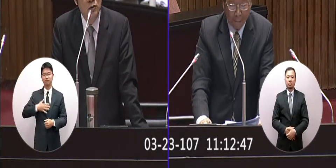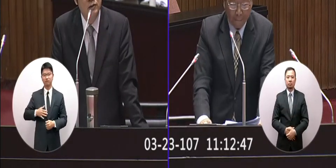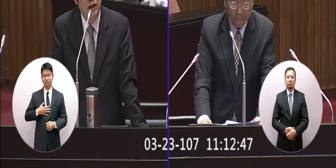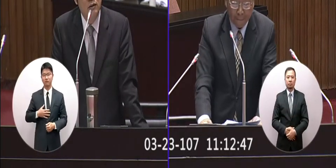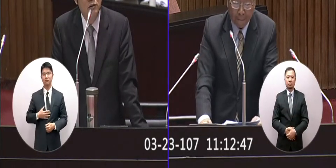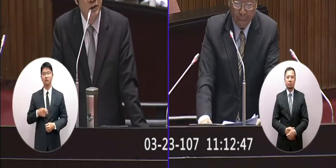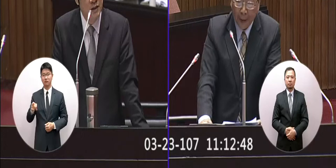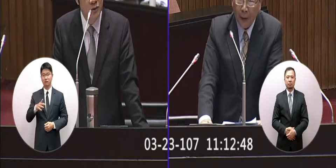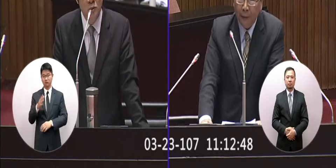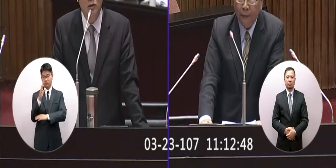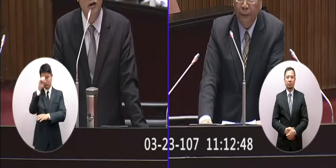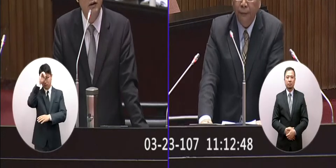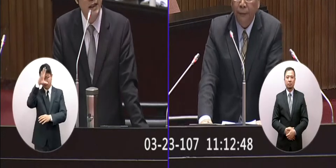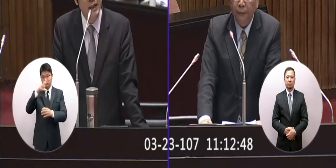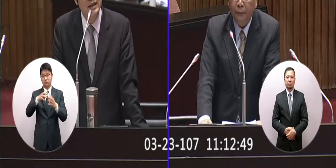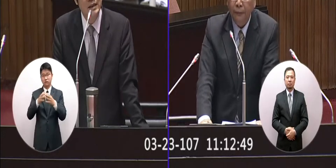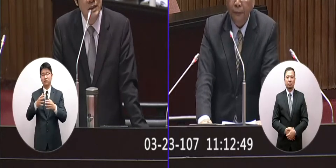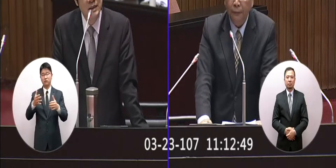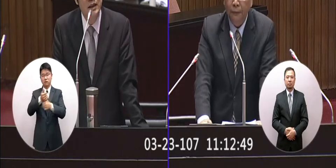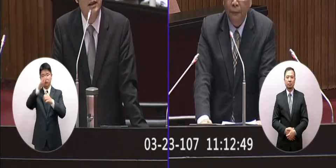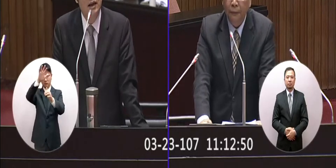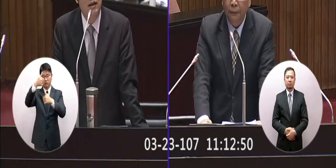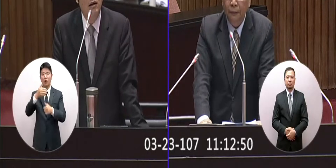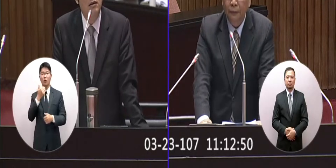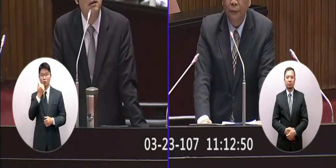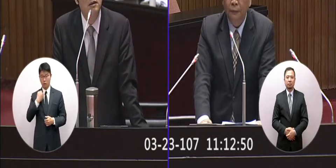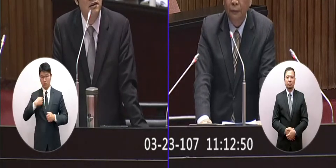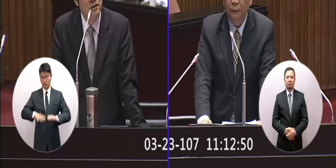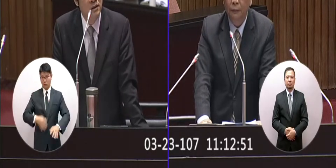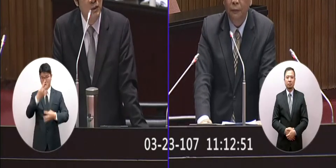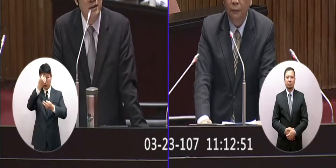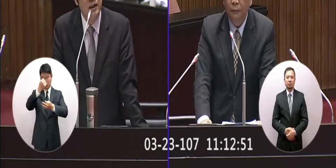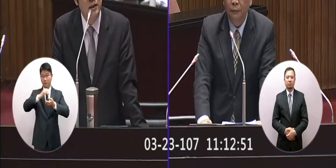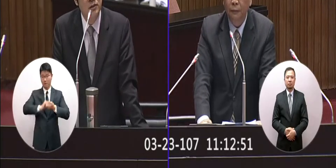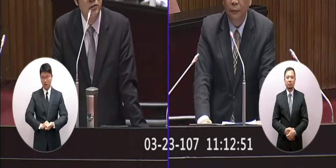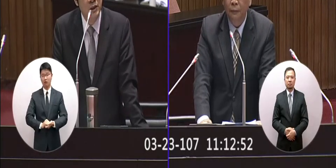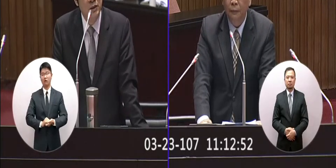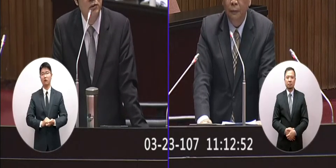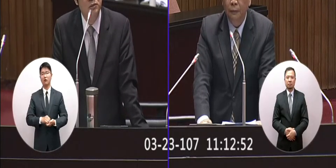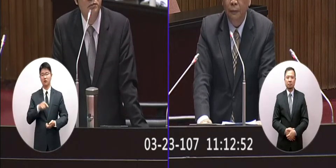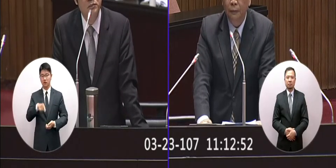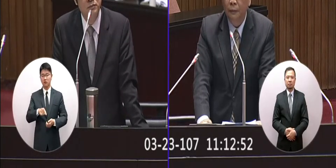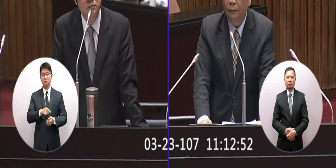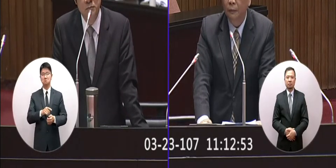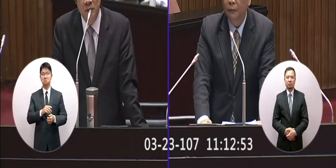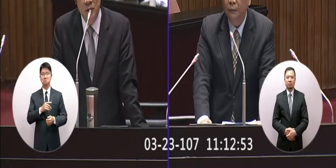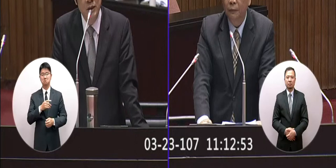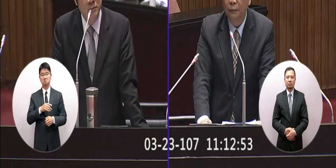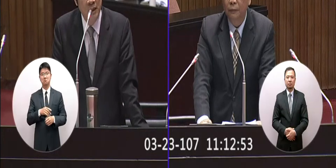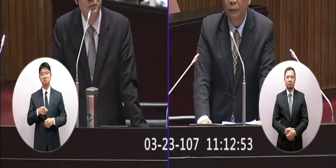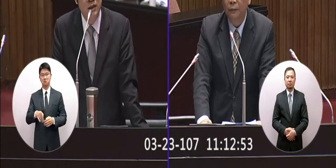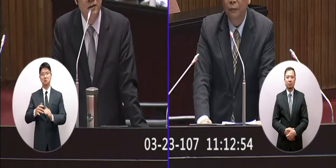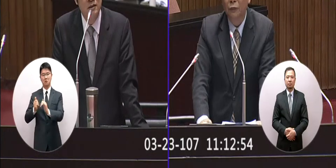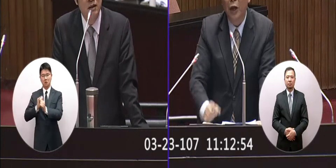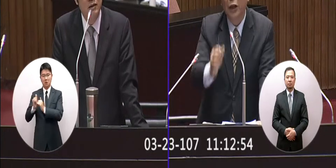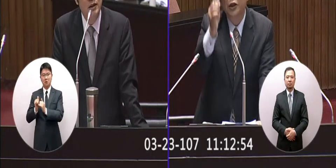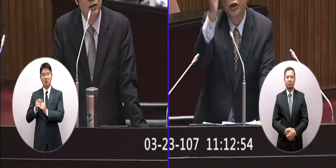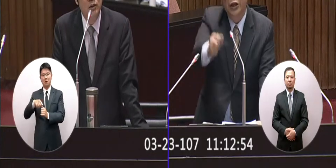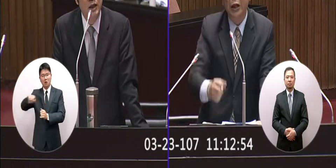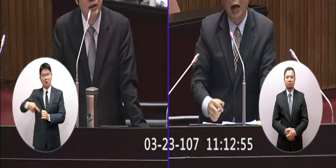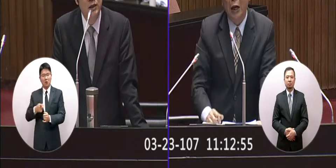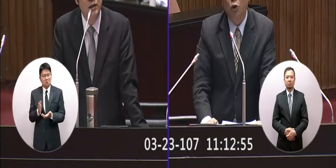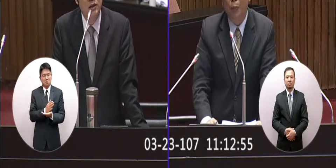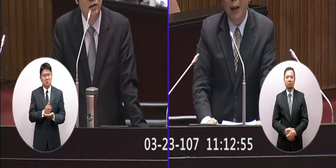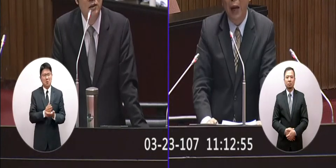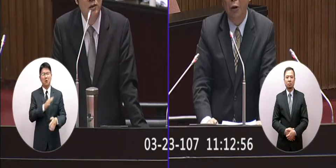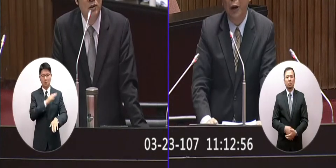党团的总召，我今天如果哈给一个期限呐、哈，这个马上会有社会的批评， 那认